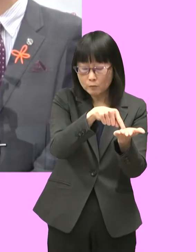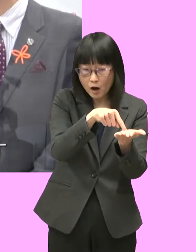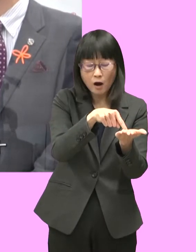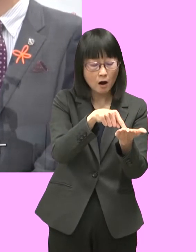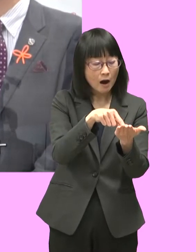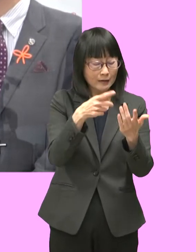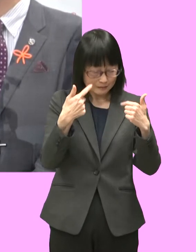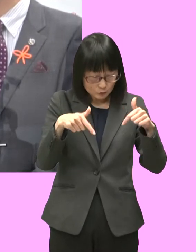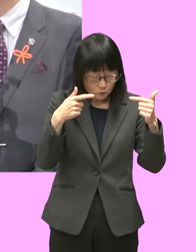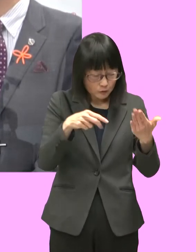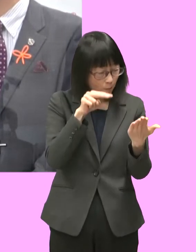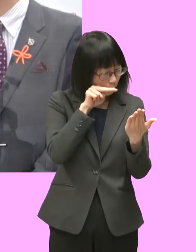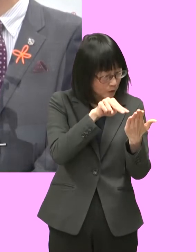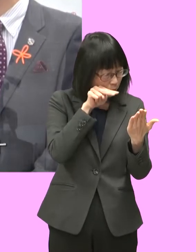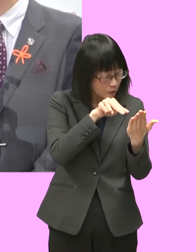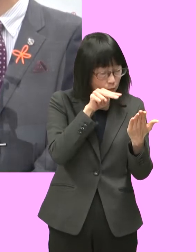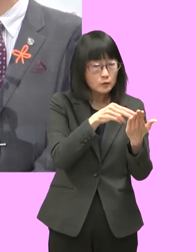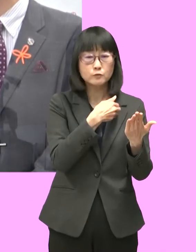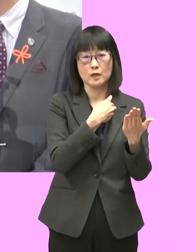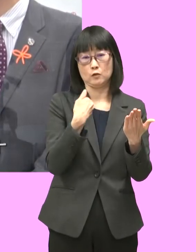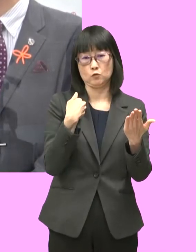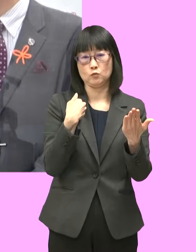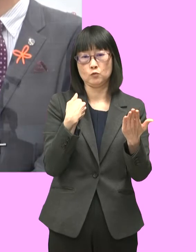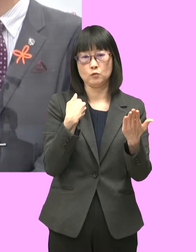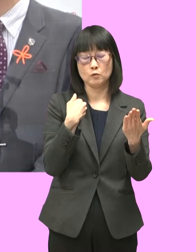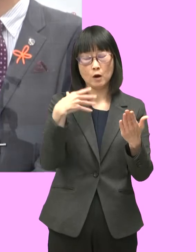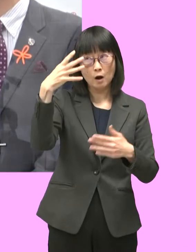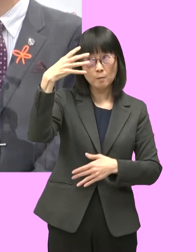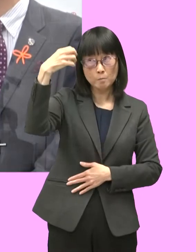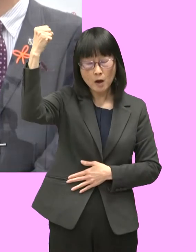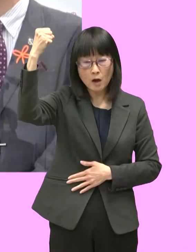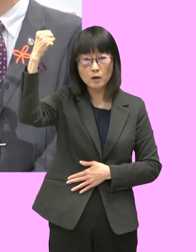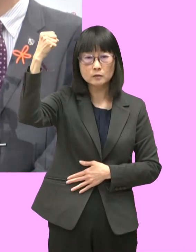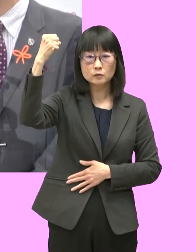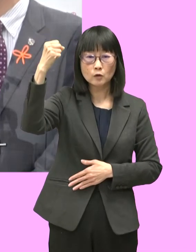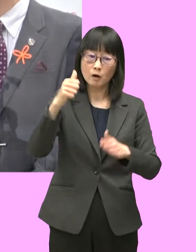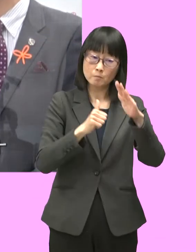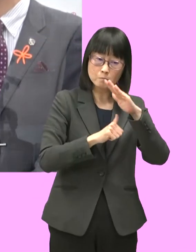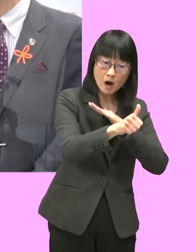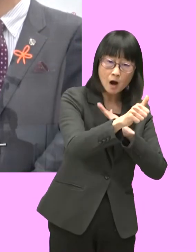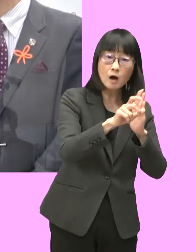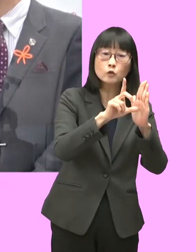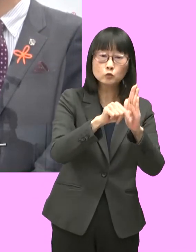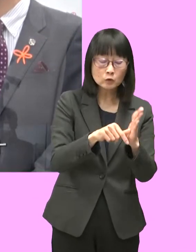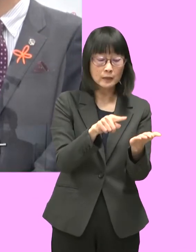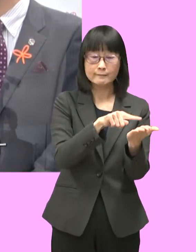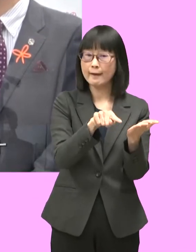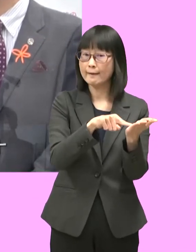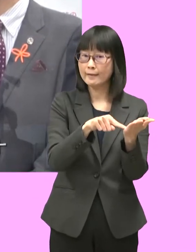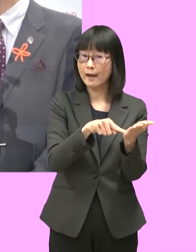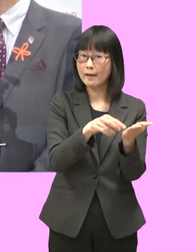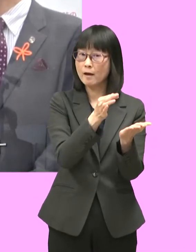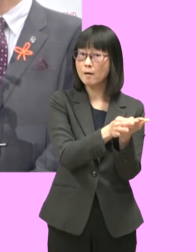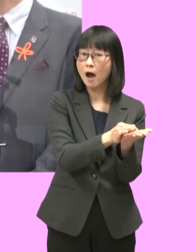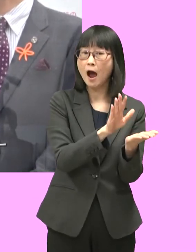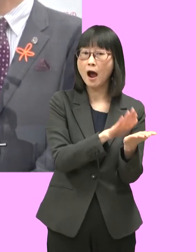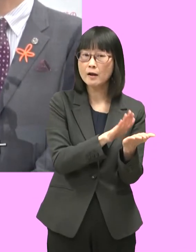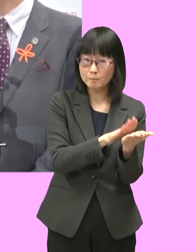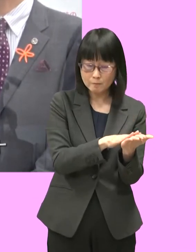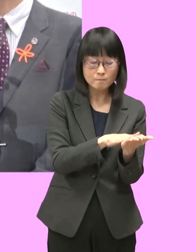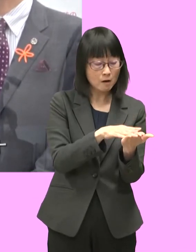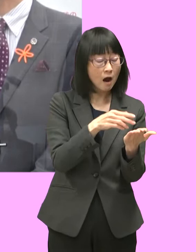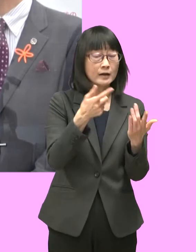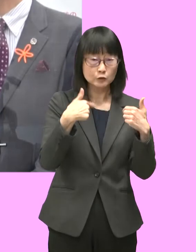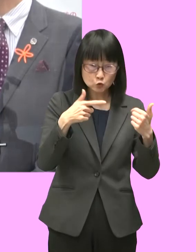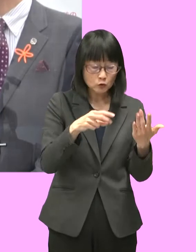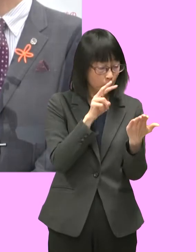外出先や停電時でも素早く確認できるのでおすすめです。避難のタイミングを確